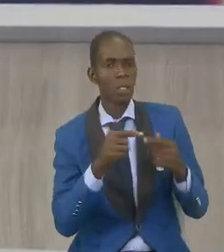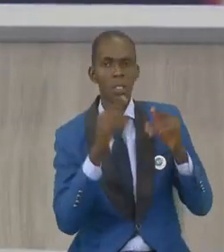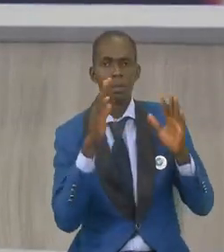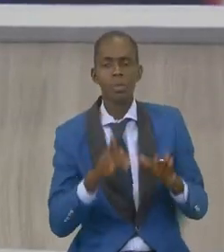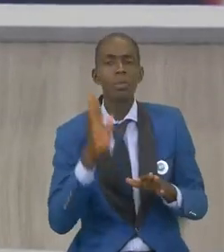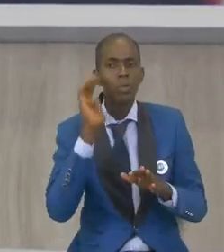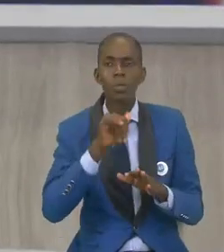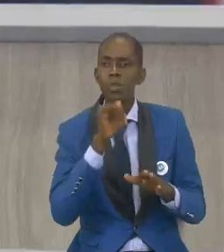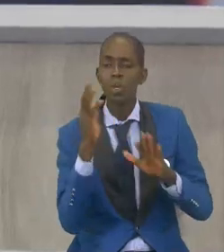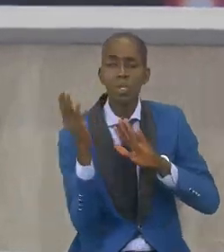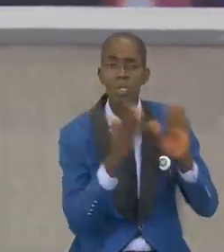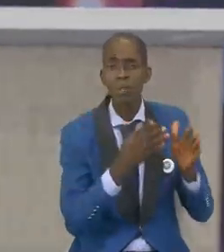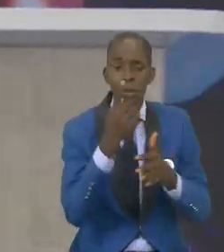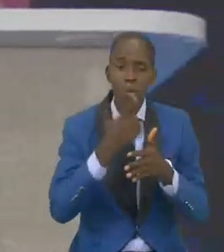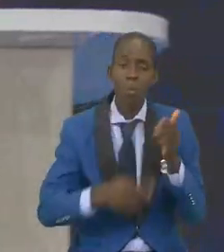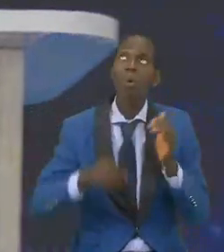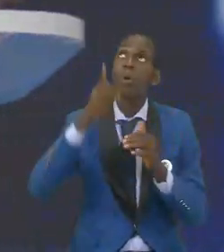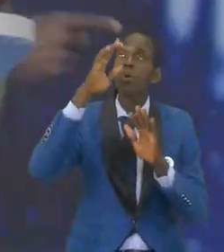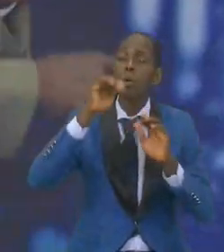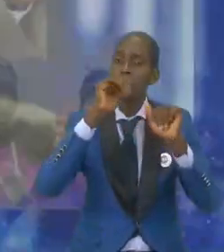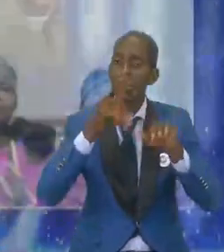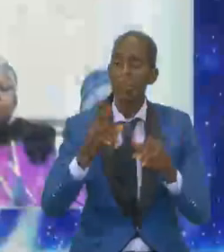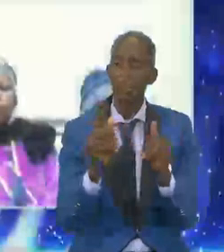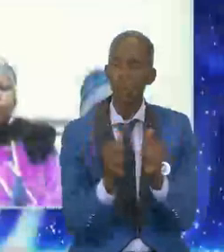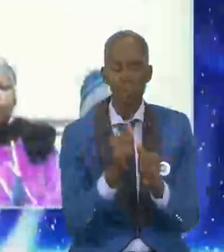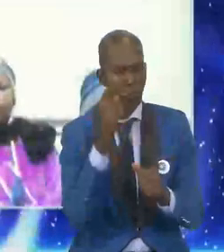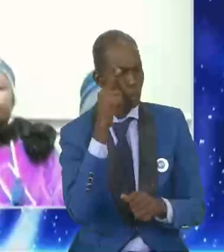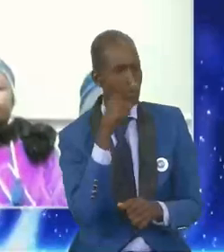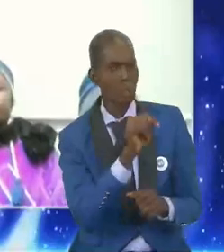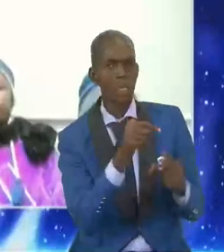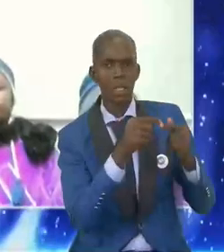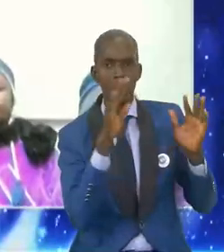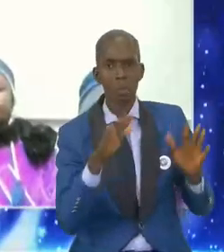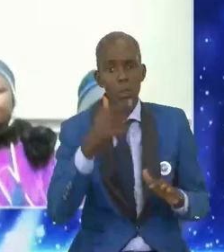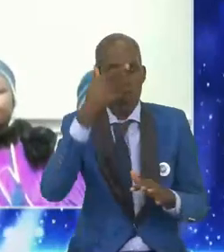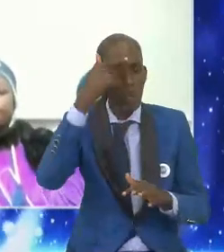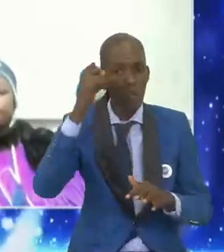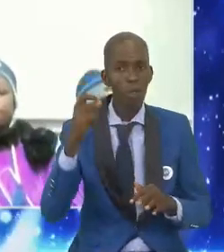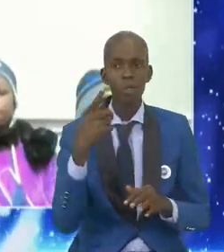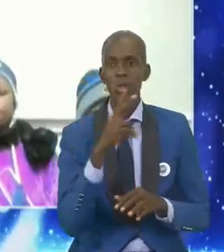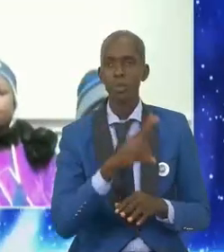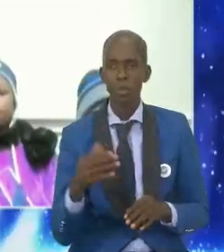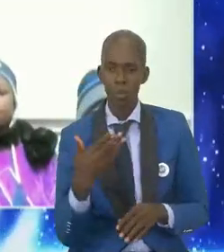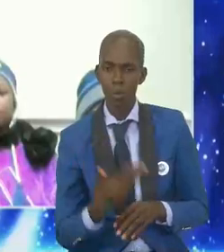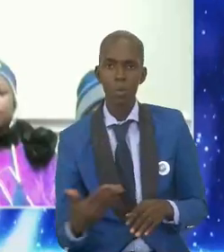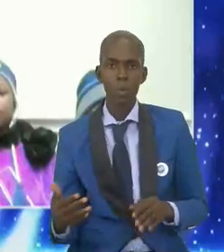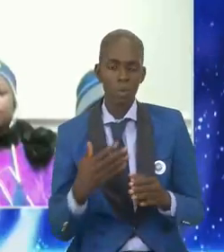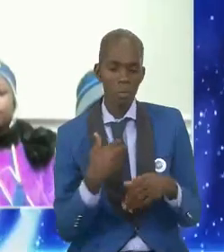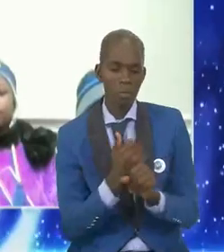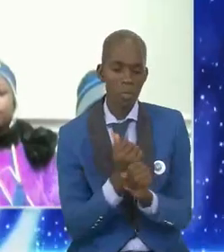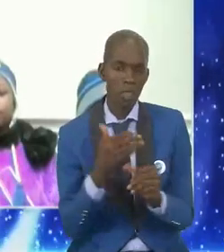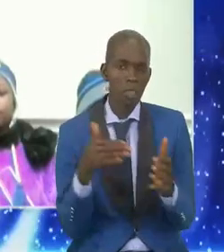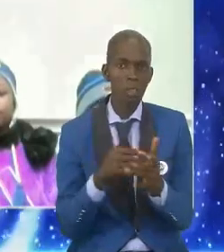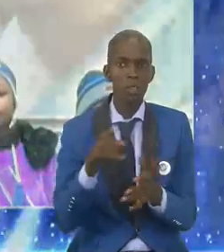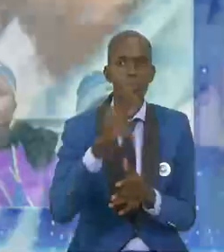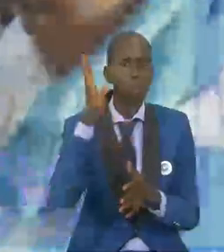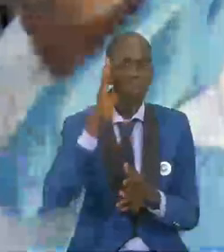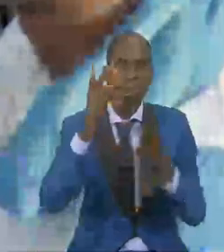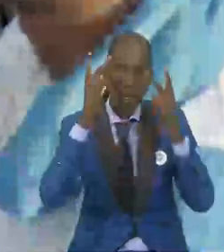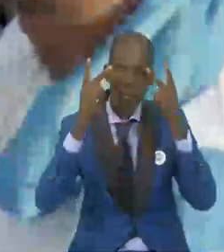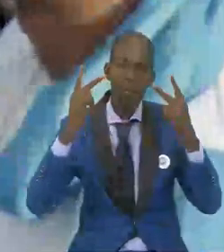pas abandonner tu as été bien pour eux tu vas pas abandonner ce que Dieu t'a donné pour eux parce que tout homme